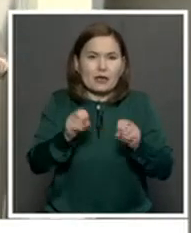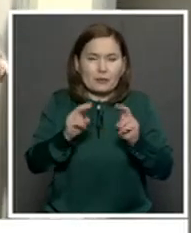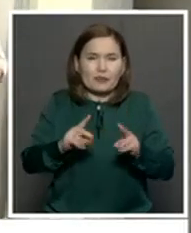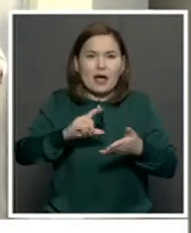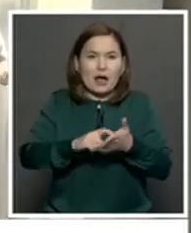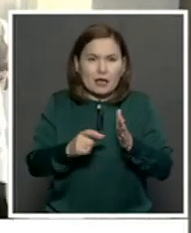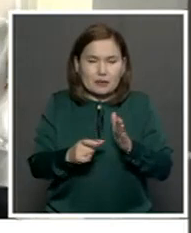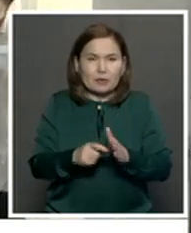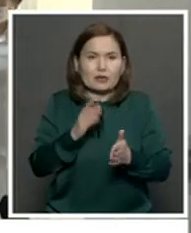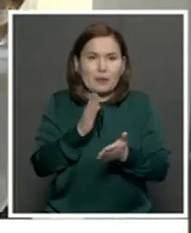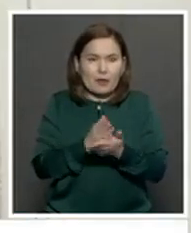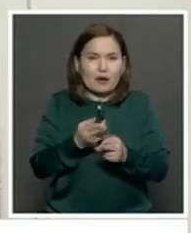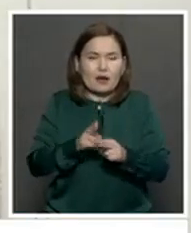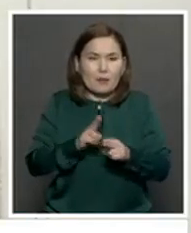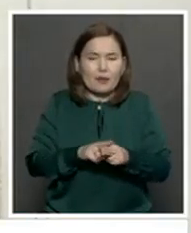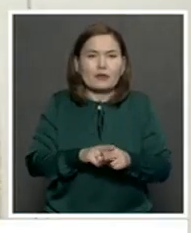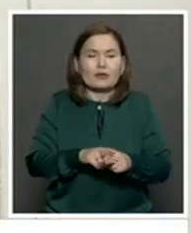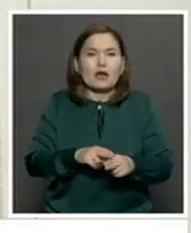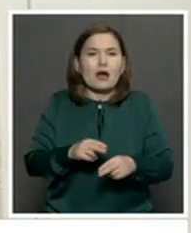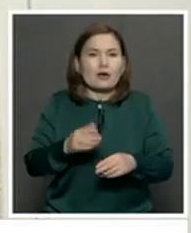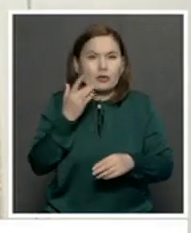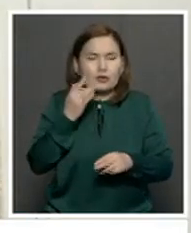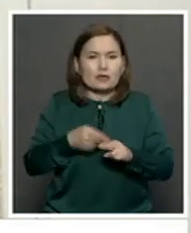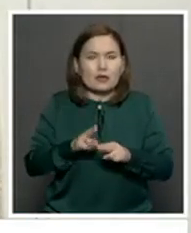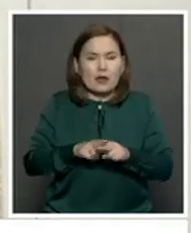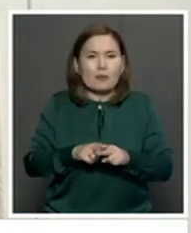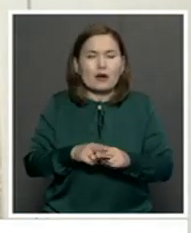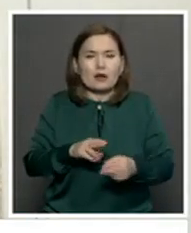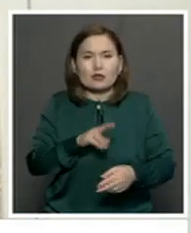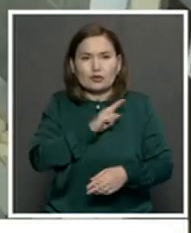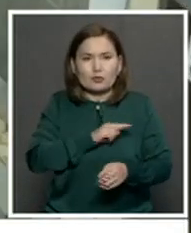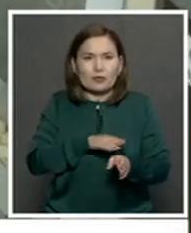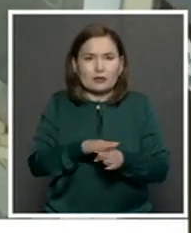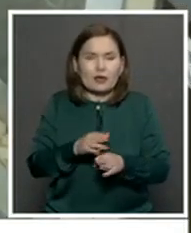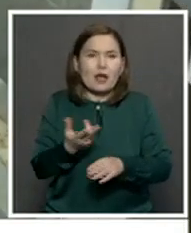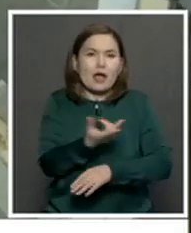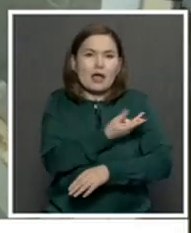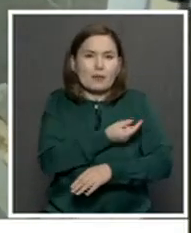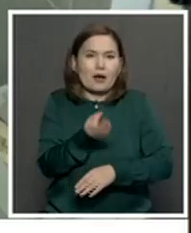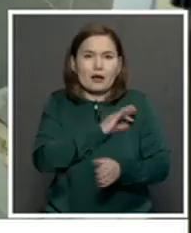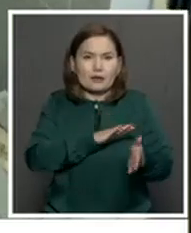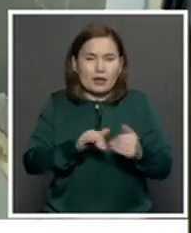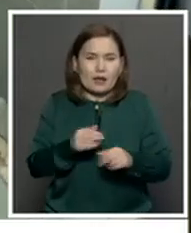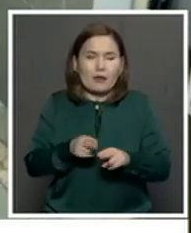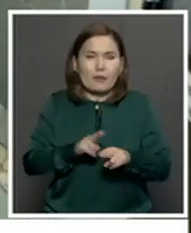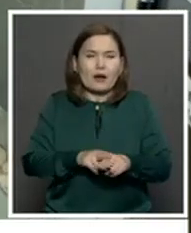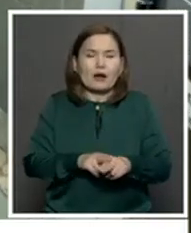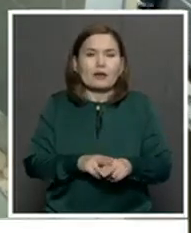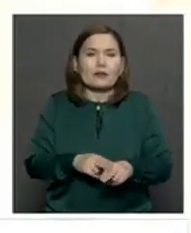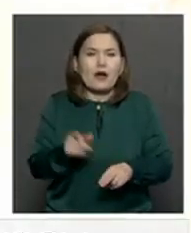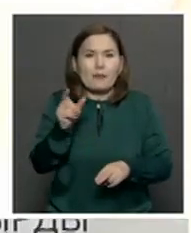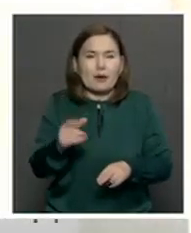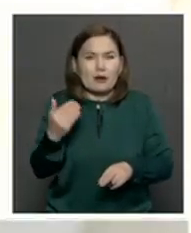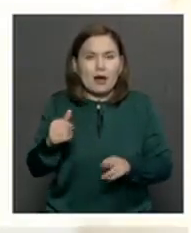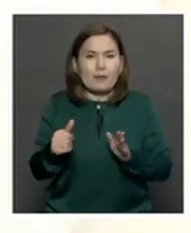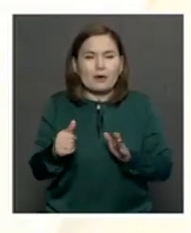кабинеттер жабдықталған. Күту залы, әлеуметтік арақашықтық сақтау ұйымдастырылған. Екпе қабылдағаннан кейін пациент жарты сағат бойы